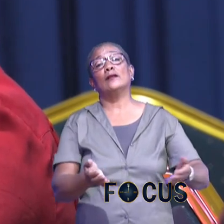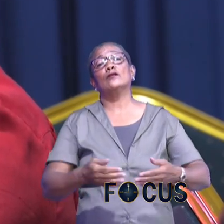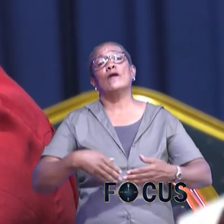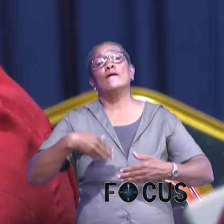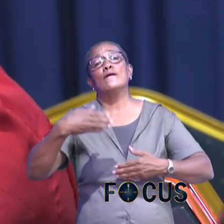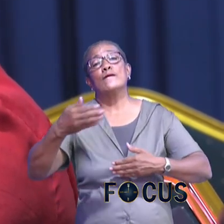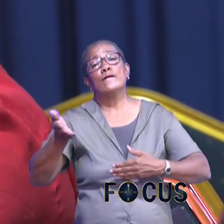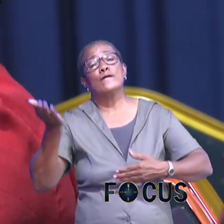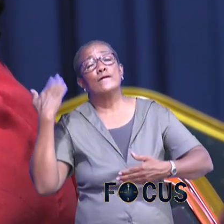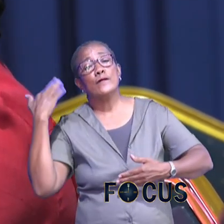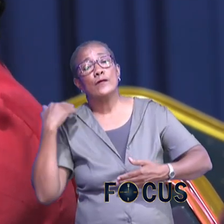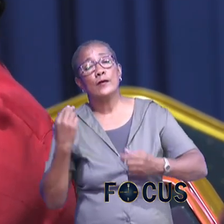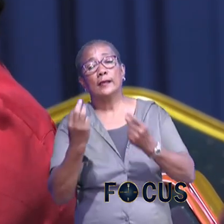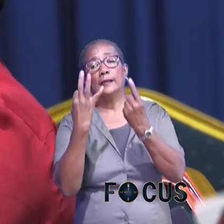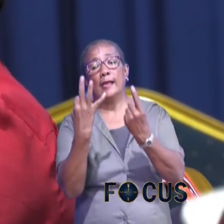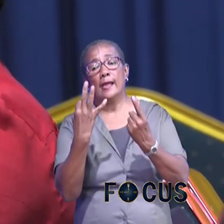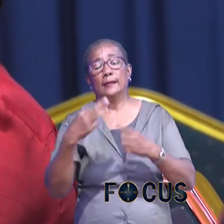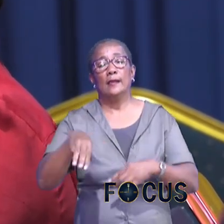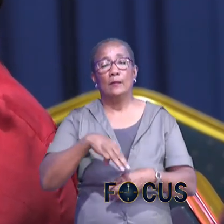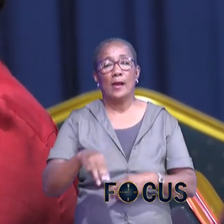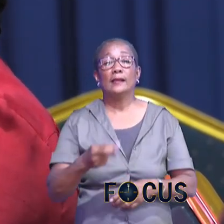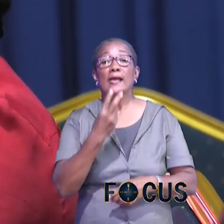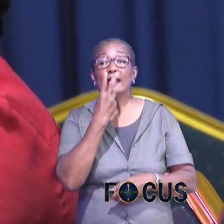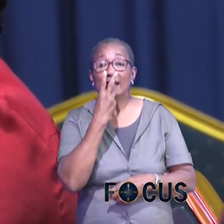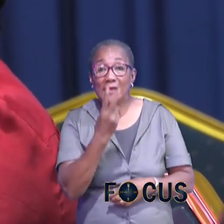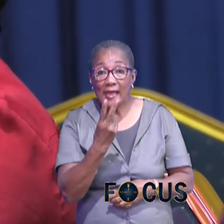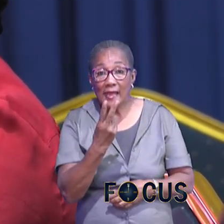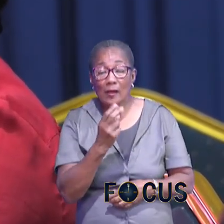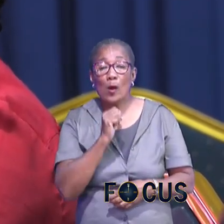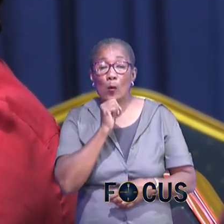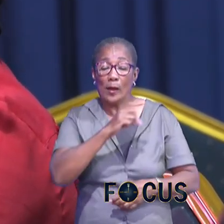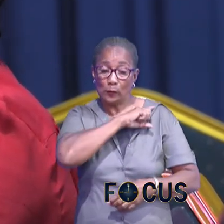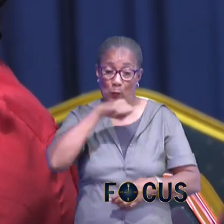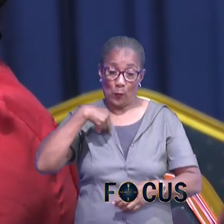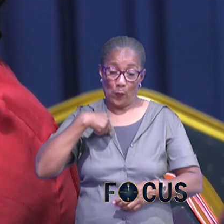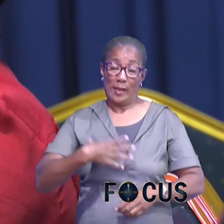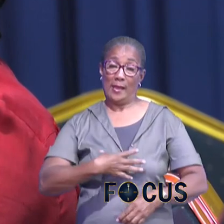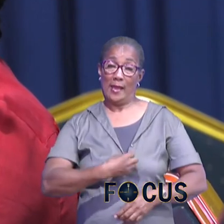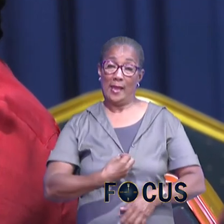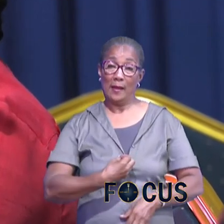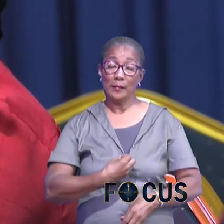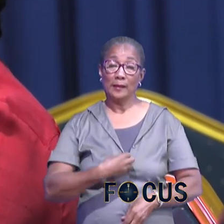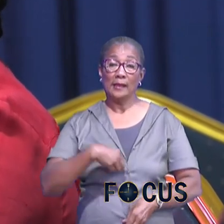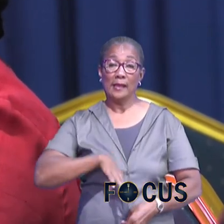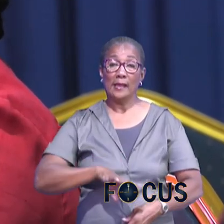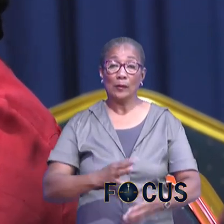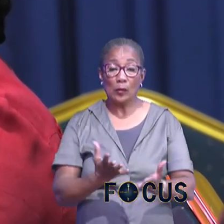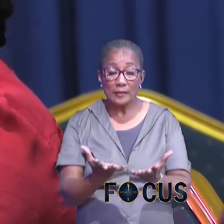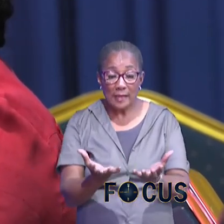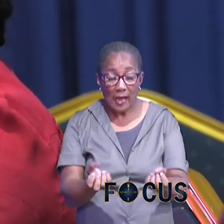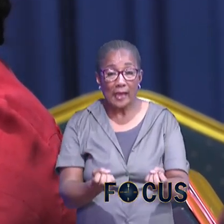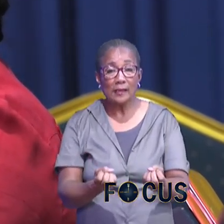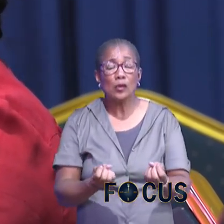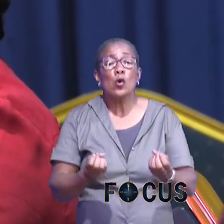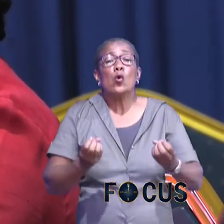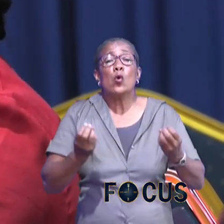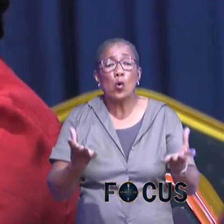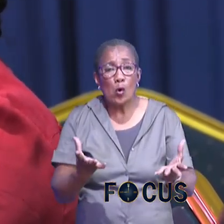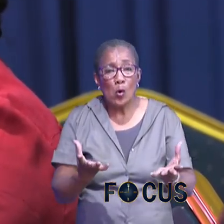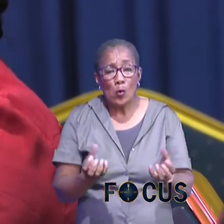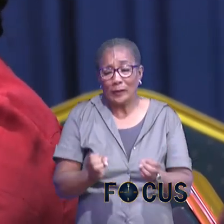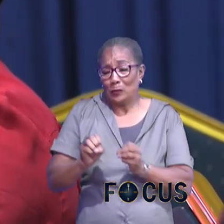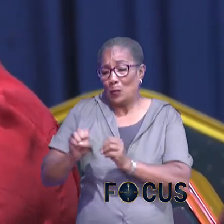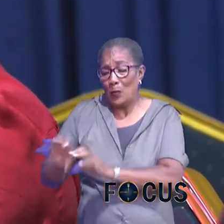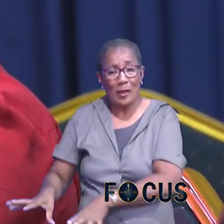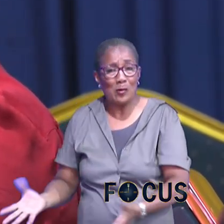maart. Kijk naar de schat die we hebben in onze handen. En hoe we het